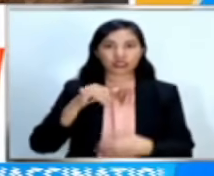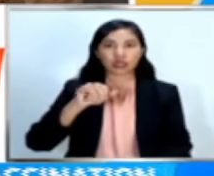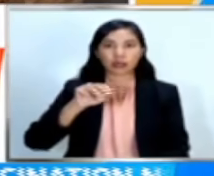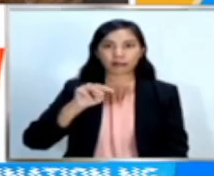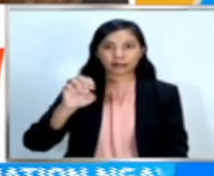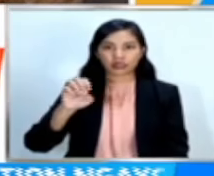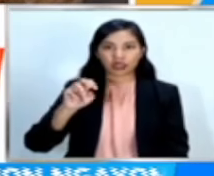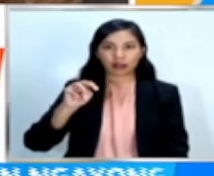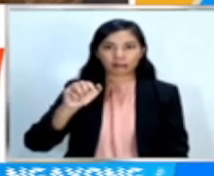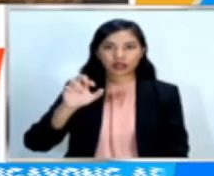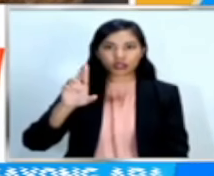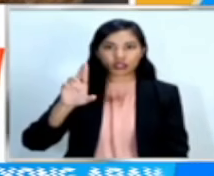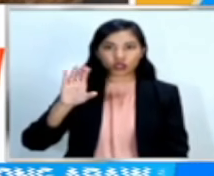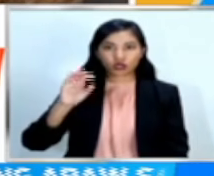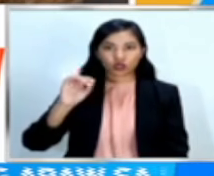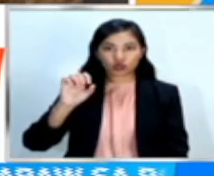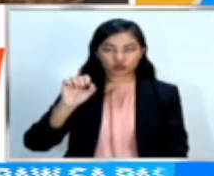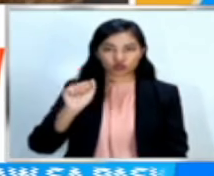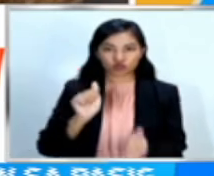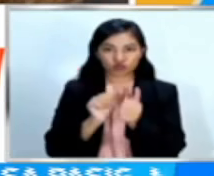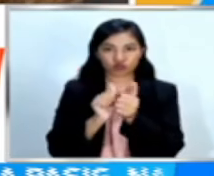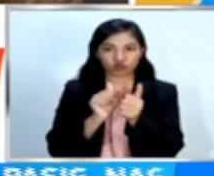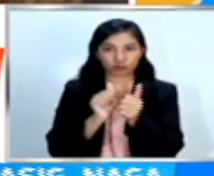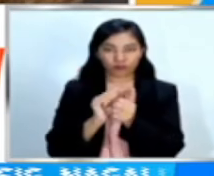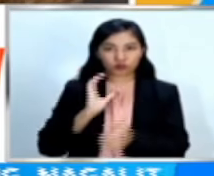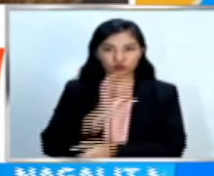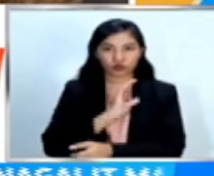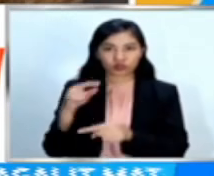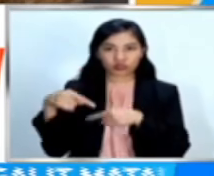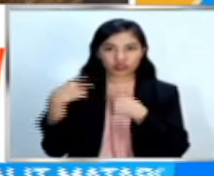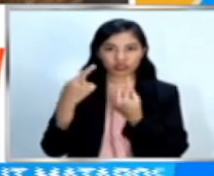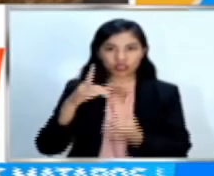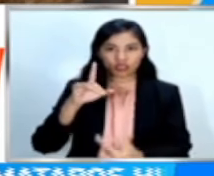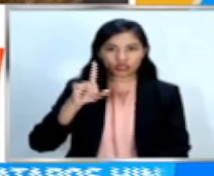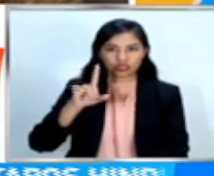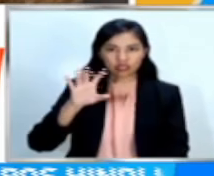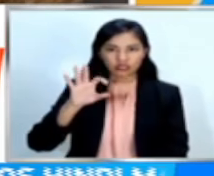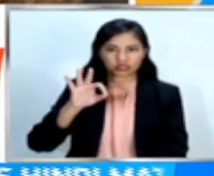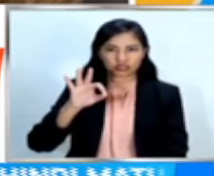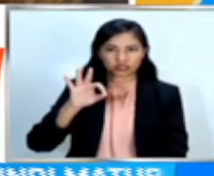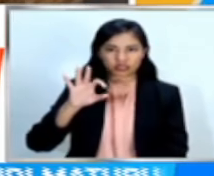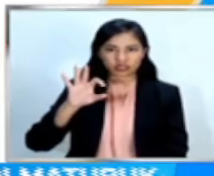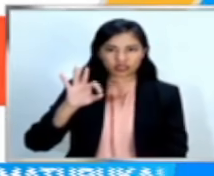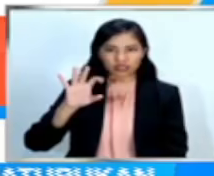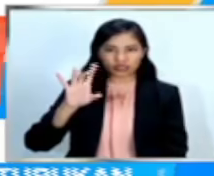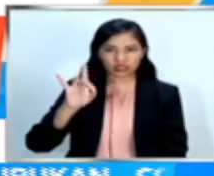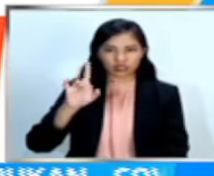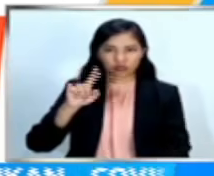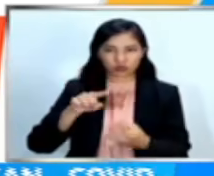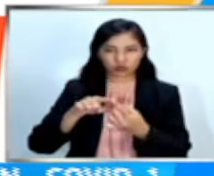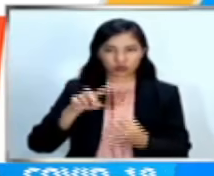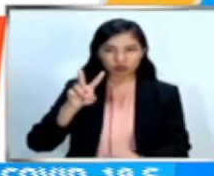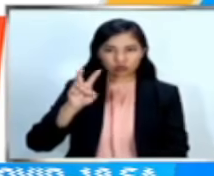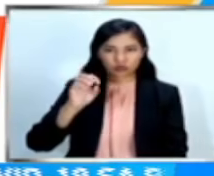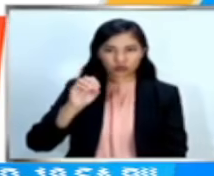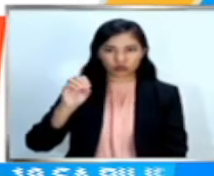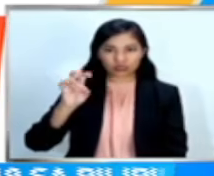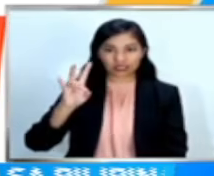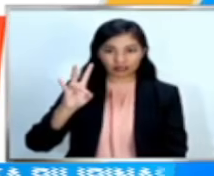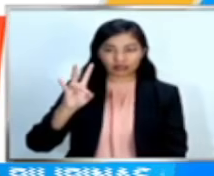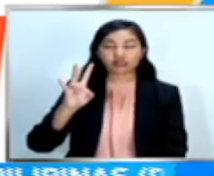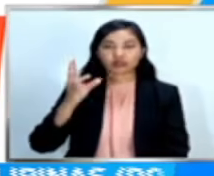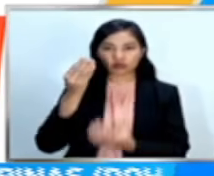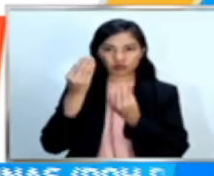ni Aquino sa Kongreso mula po 1998 hanggang 2007, sinabing nakilala niya raw si Noynoy bilang mabuti